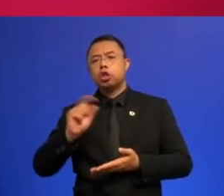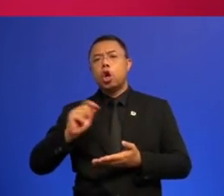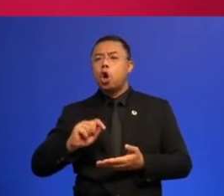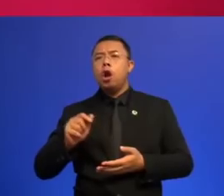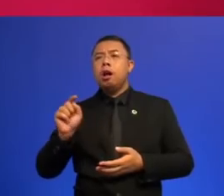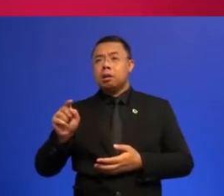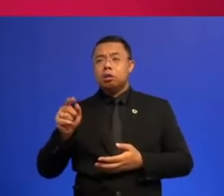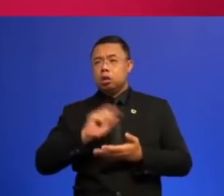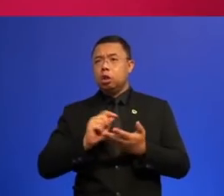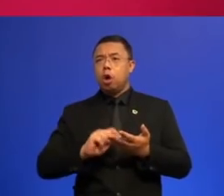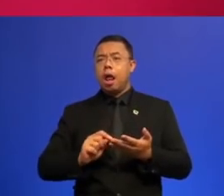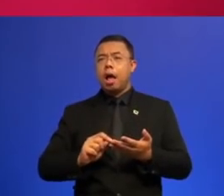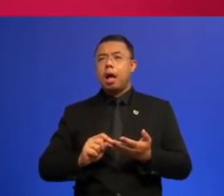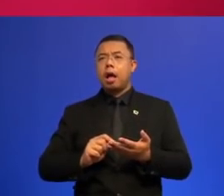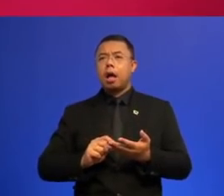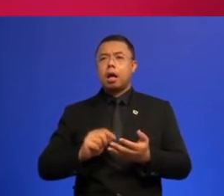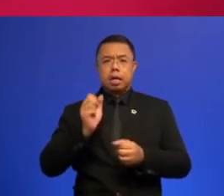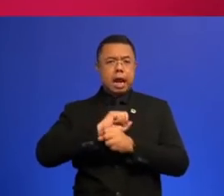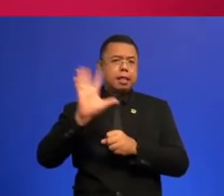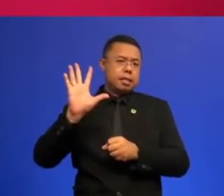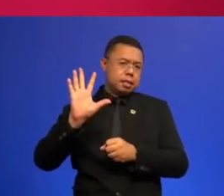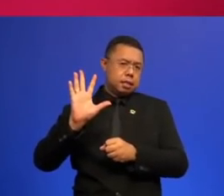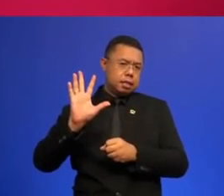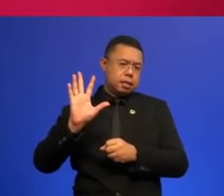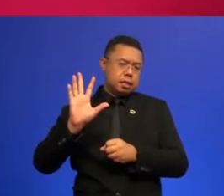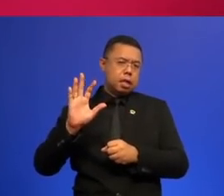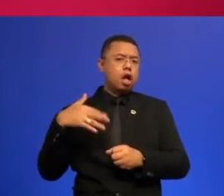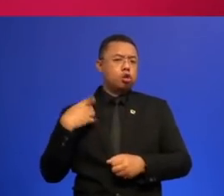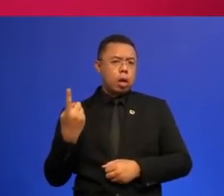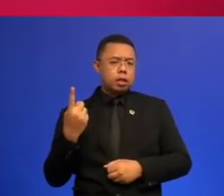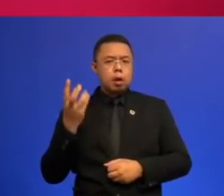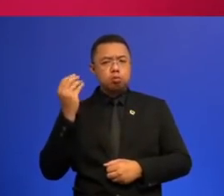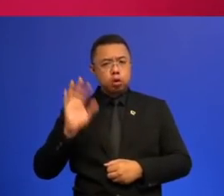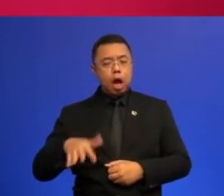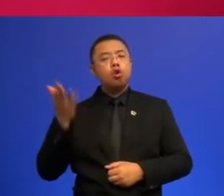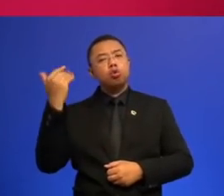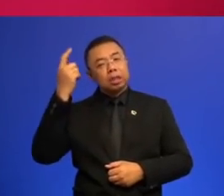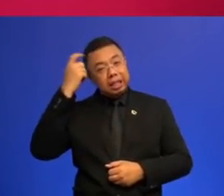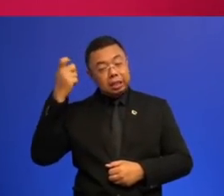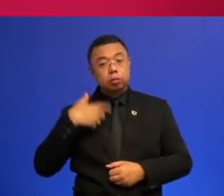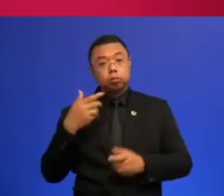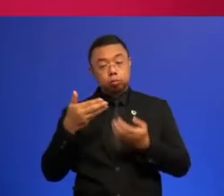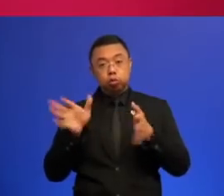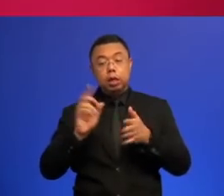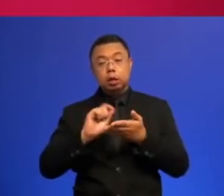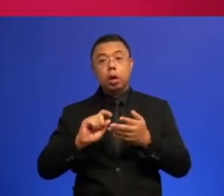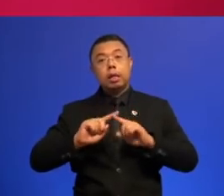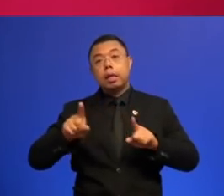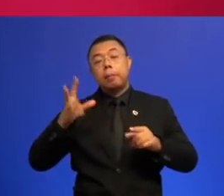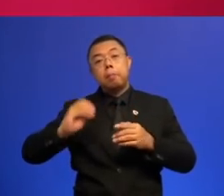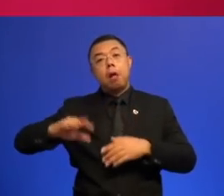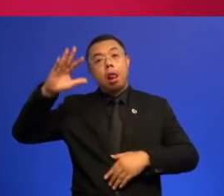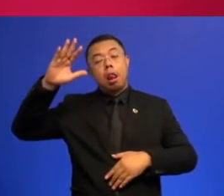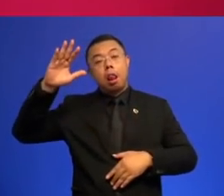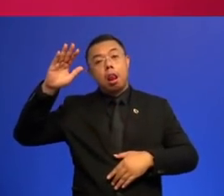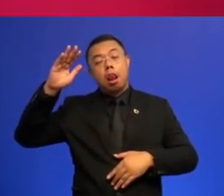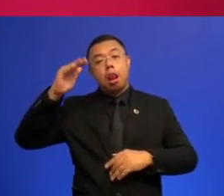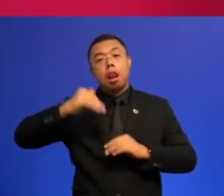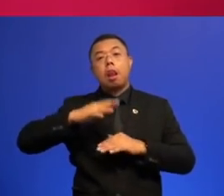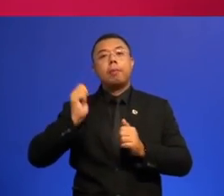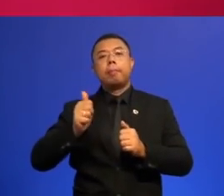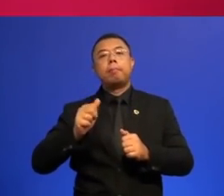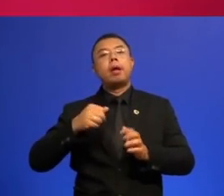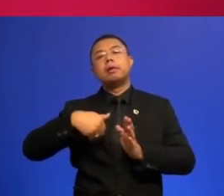juga sekolah negeri atau sekolah swasta yang murah. Dulu cita-cita saya membuka sekolah, tapi mahal sekolah itu, lebih